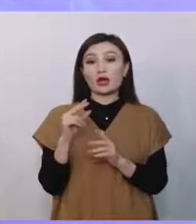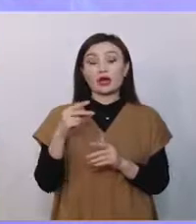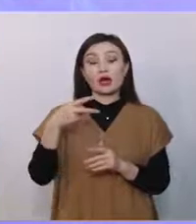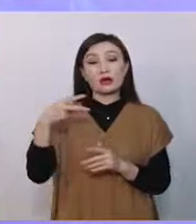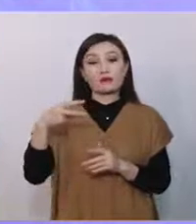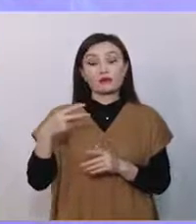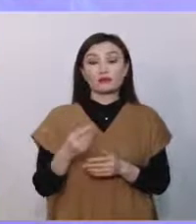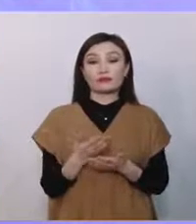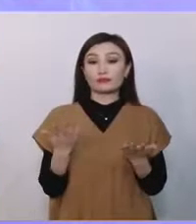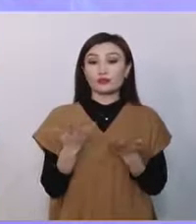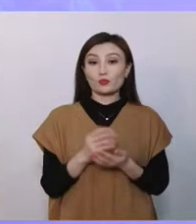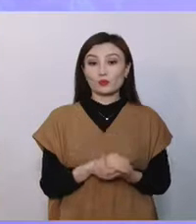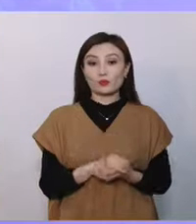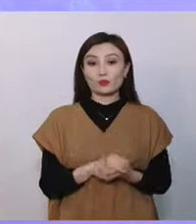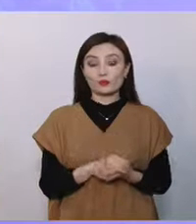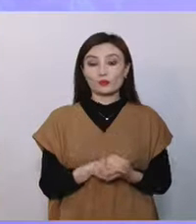произведение